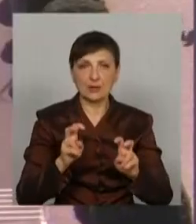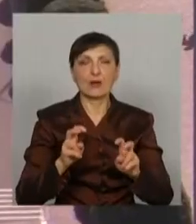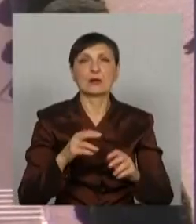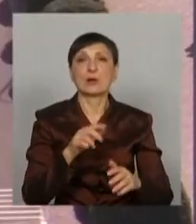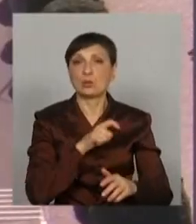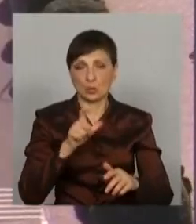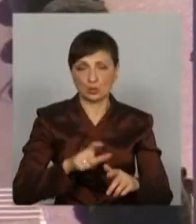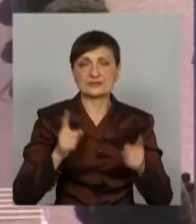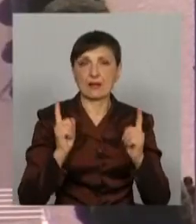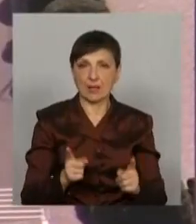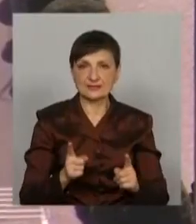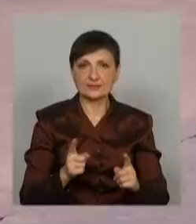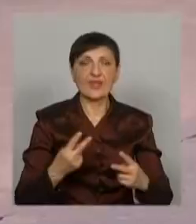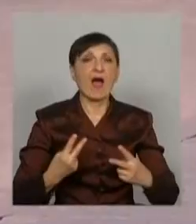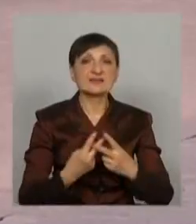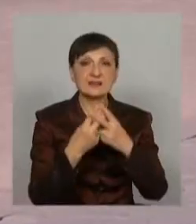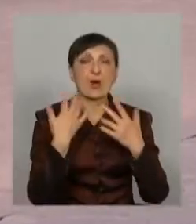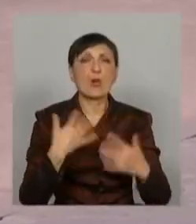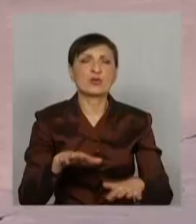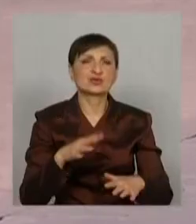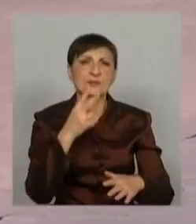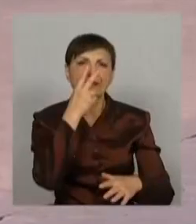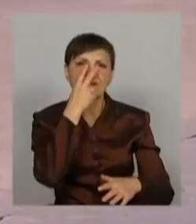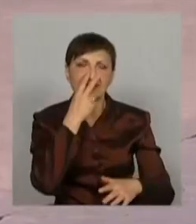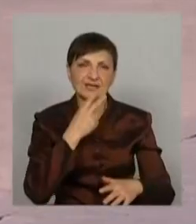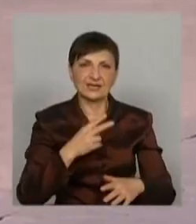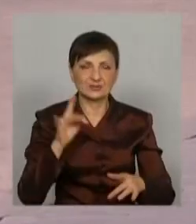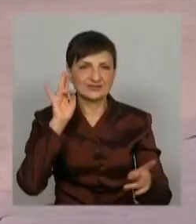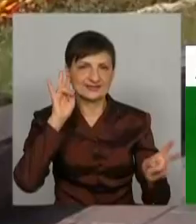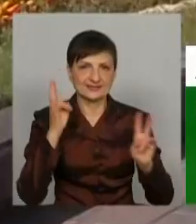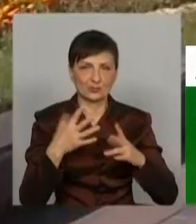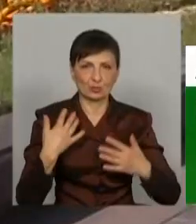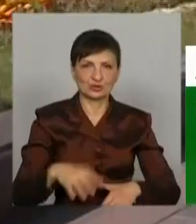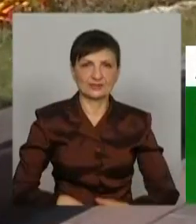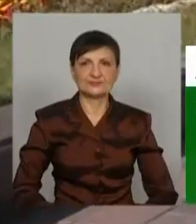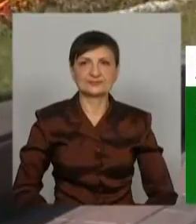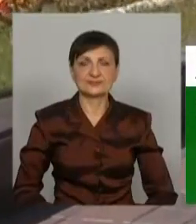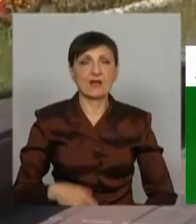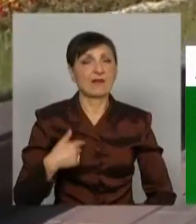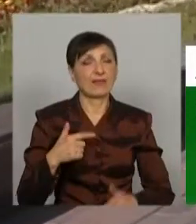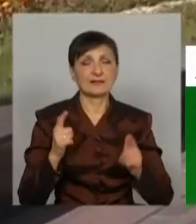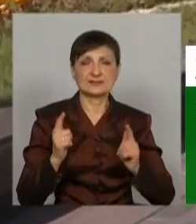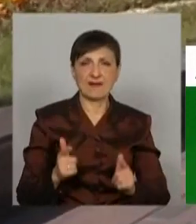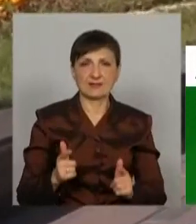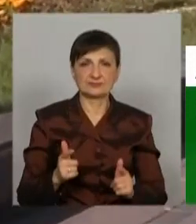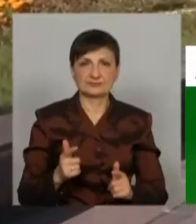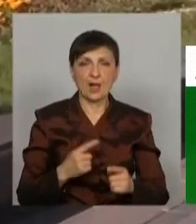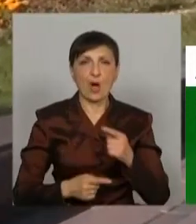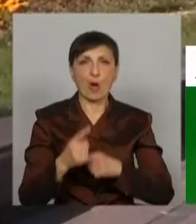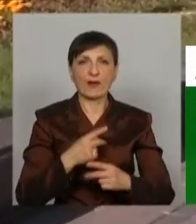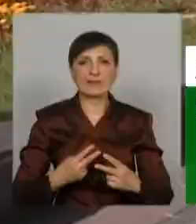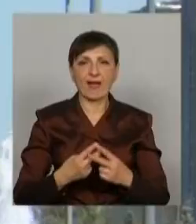по их мнению астана это уже состоявшийся и узнаваемый бренд я только за за